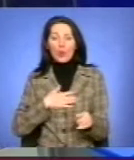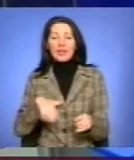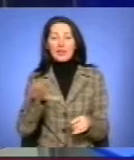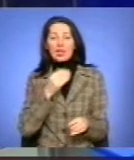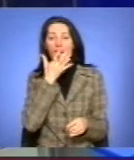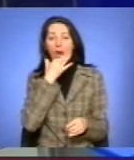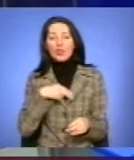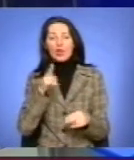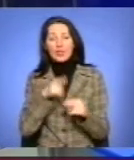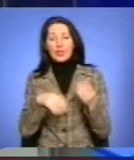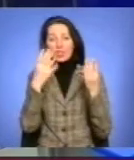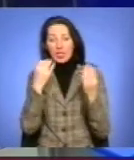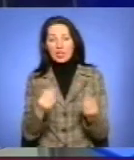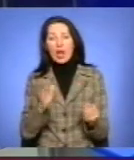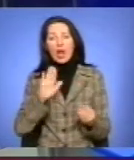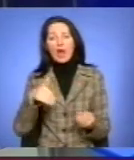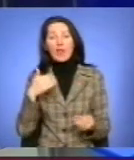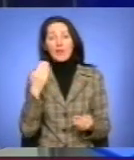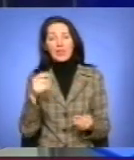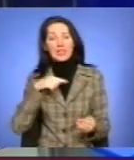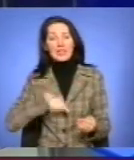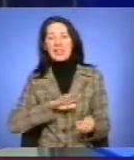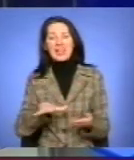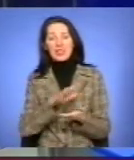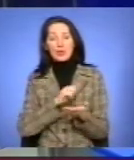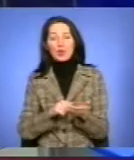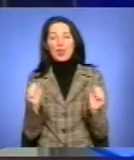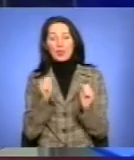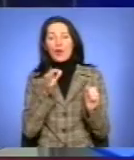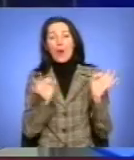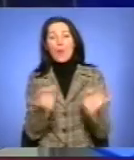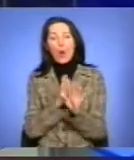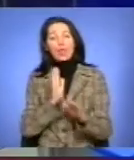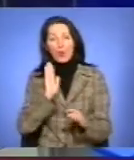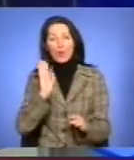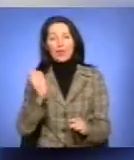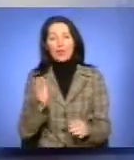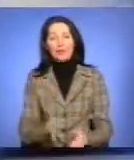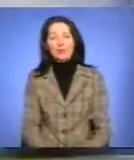Гарного завершення дня. Нехай ваш настрій не зіпсує зимова погода. Бувайте!